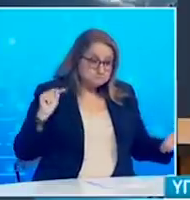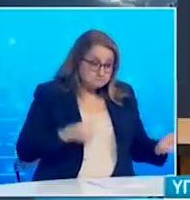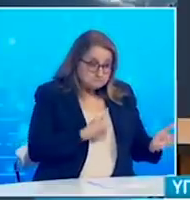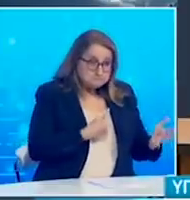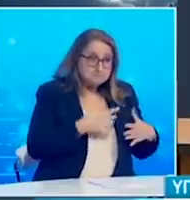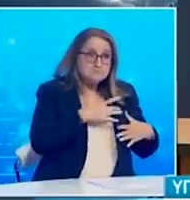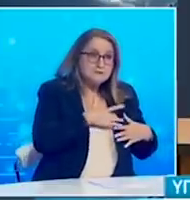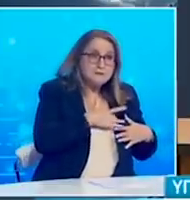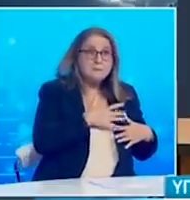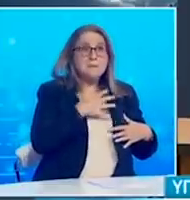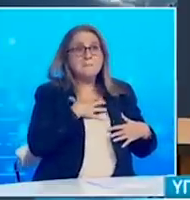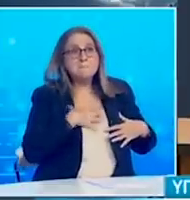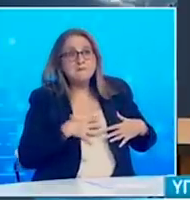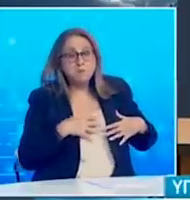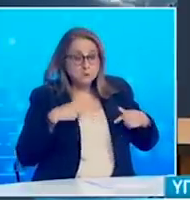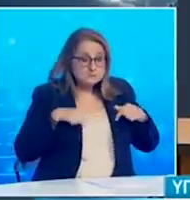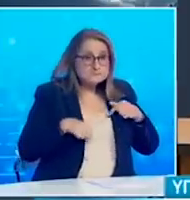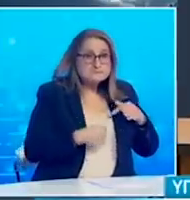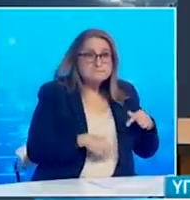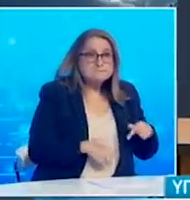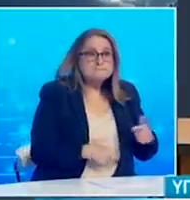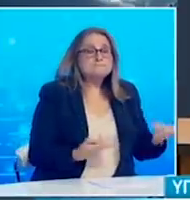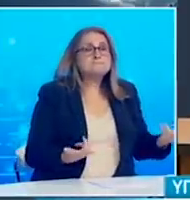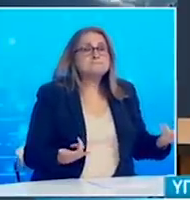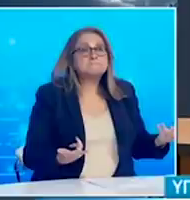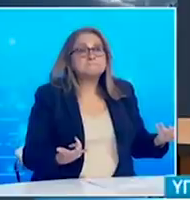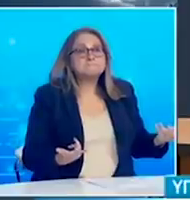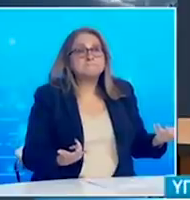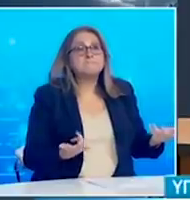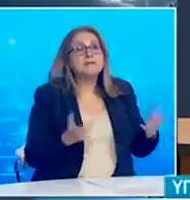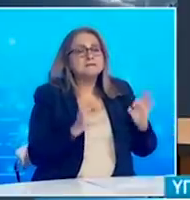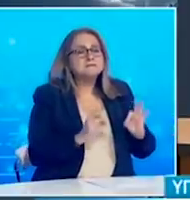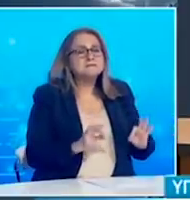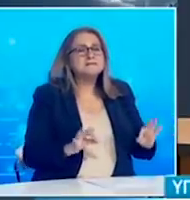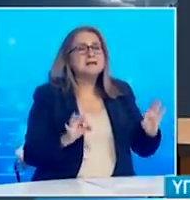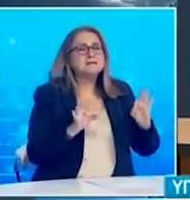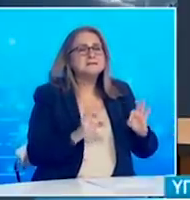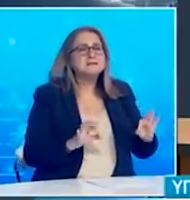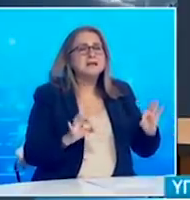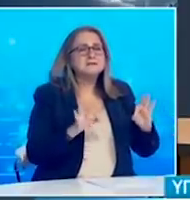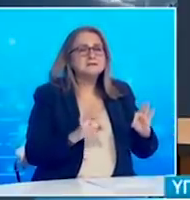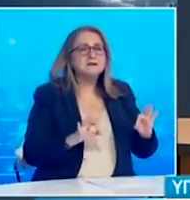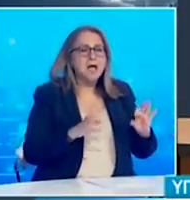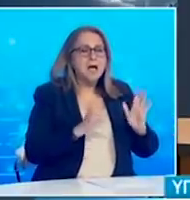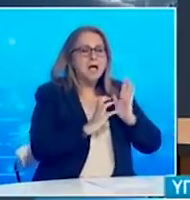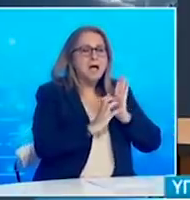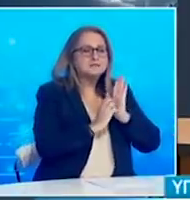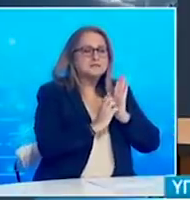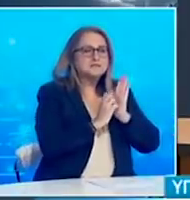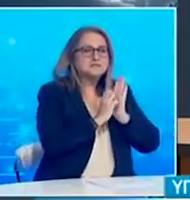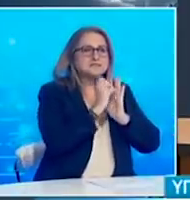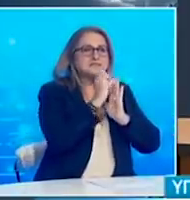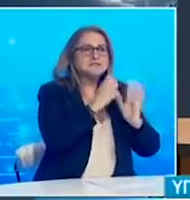συγκεκριμένα συστήματα και δημιουργεί μια ήπια σιγά σιγά εικόνα που τα κατατρώει, να το πω